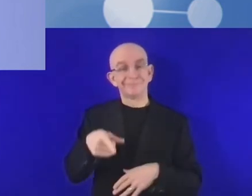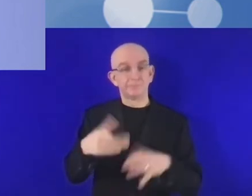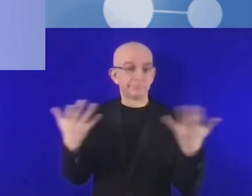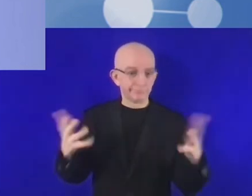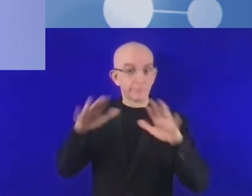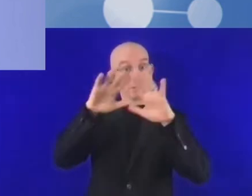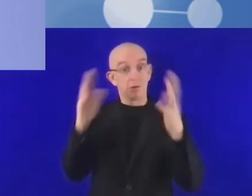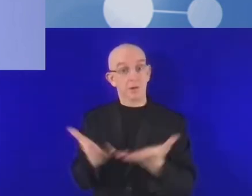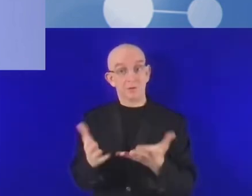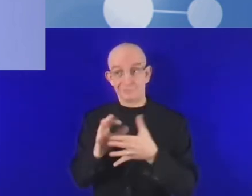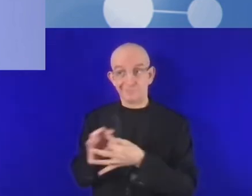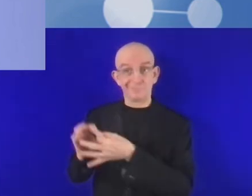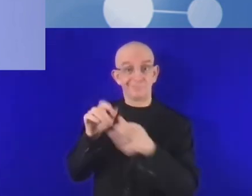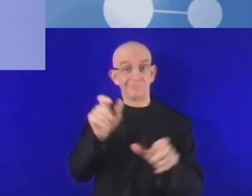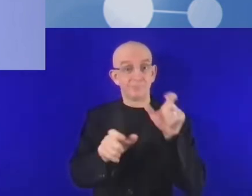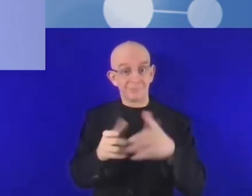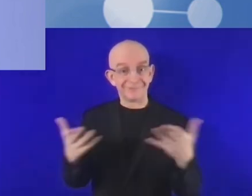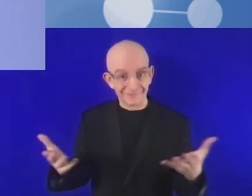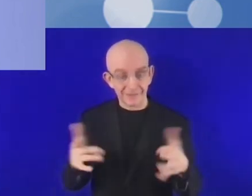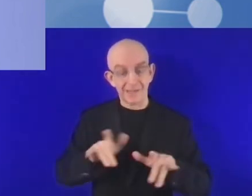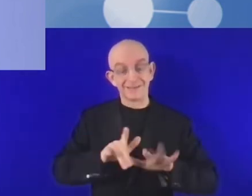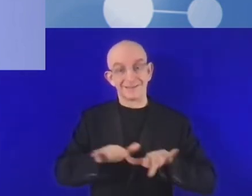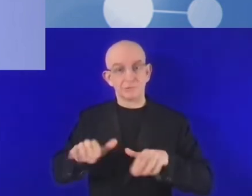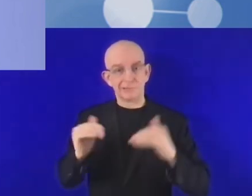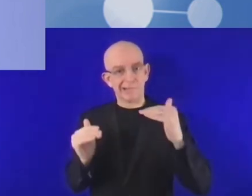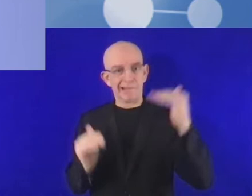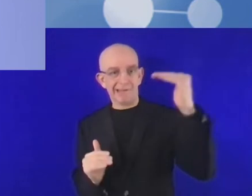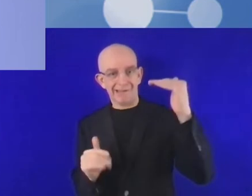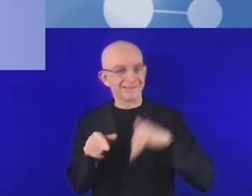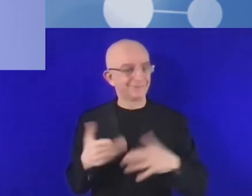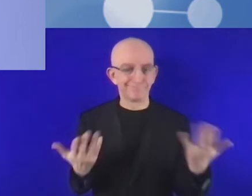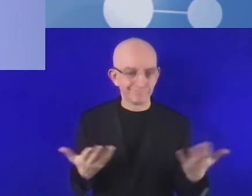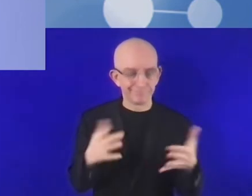这个电子化转型和绿色转型。